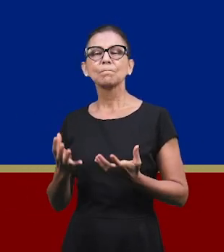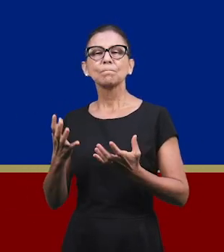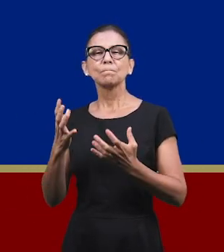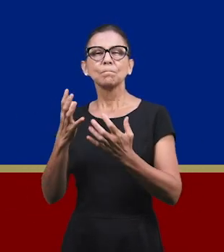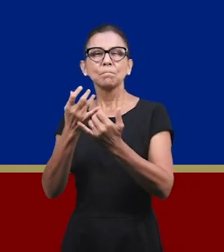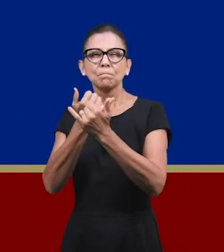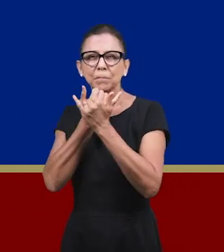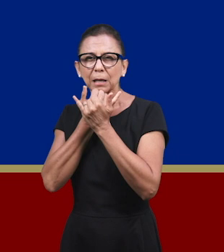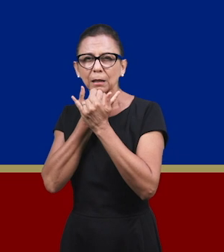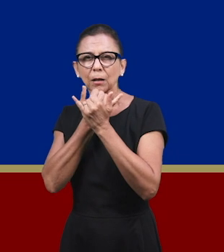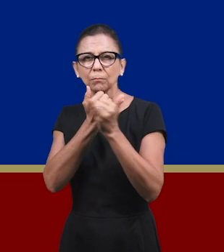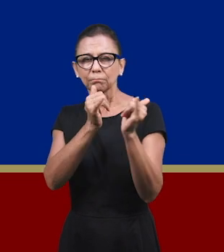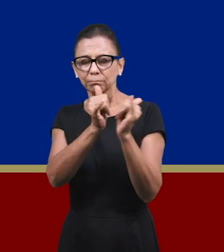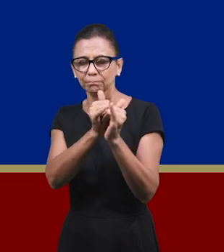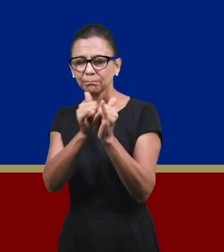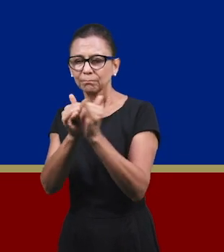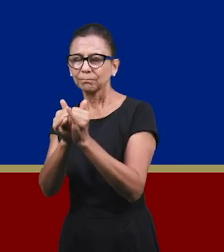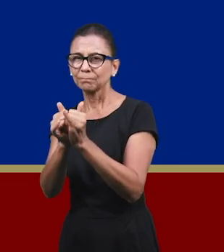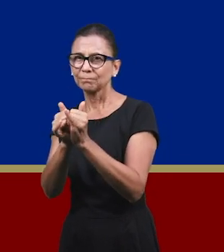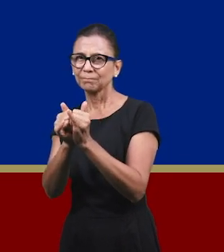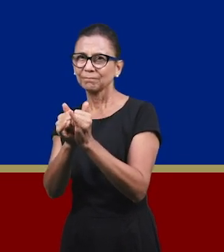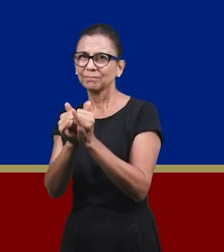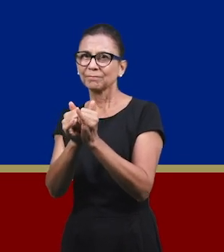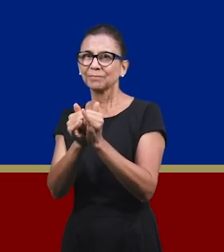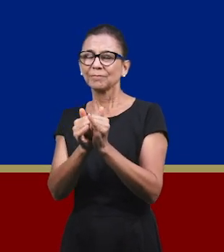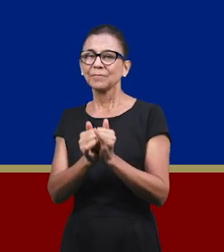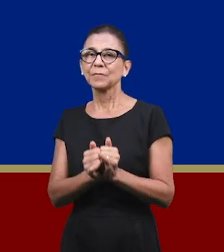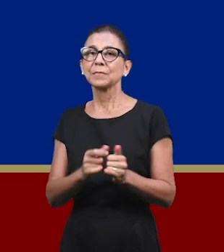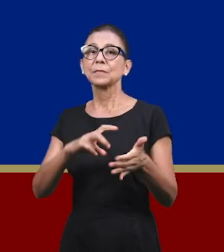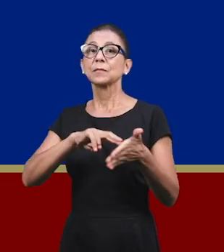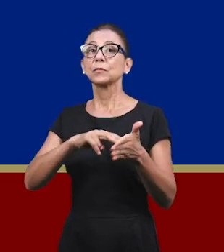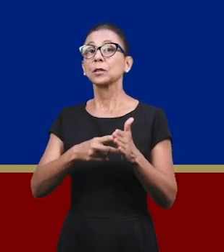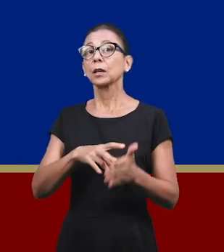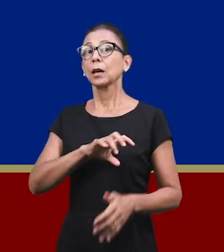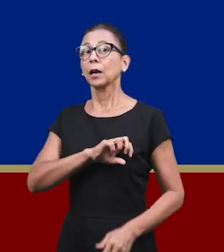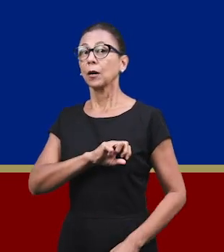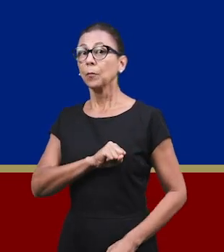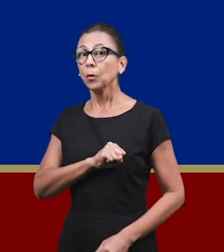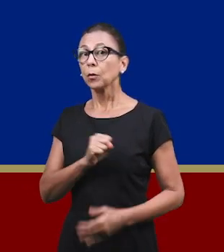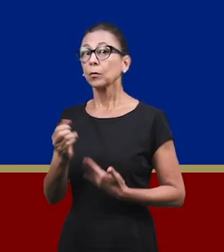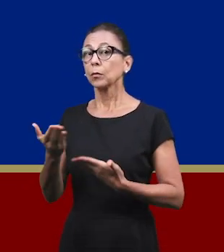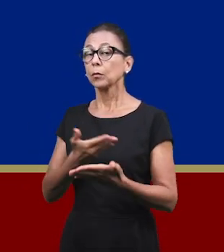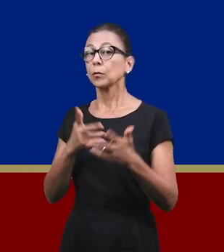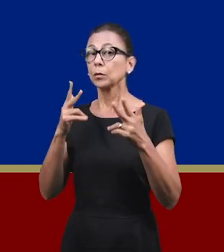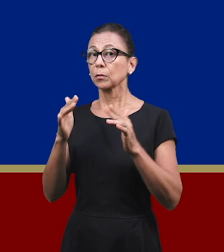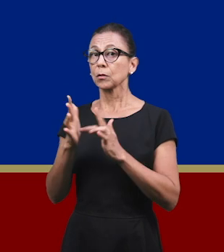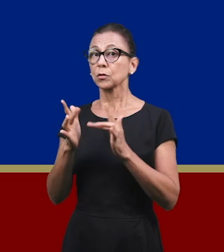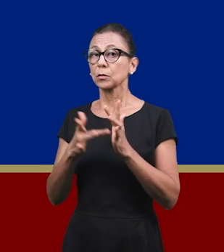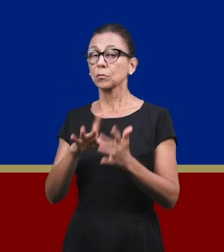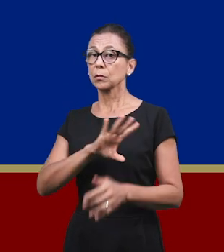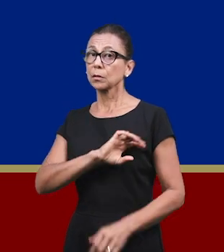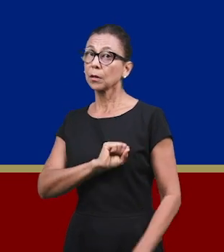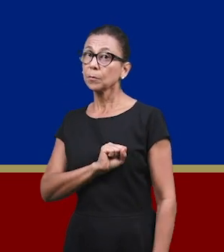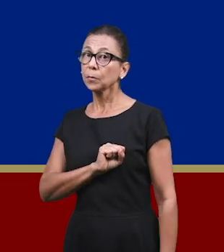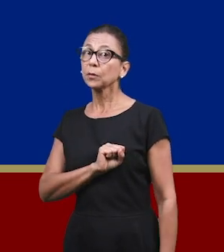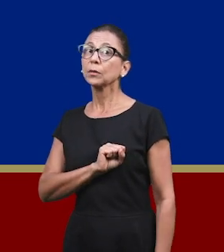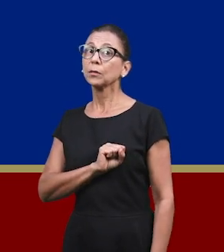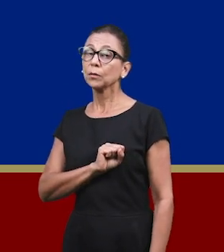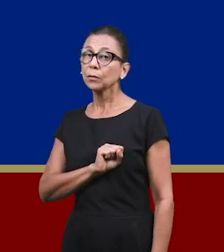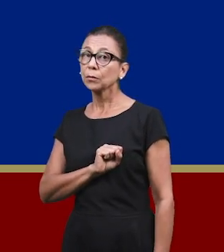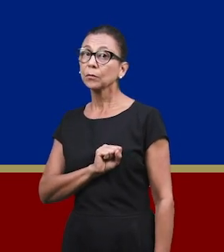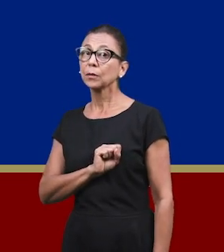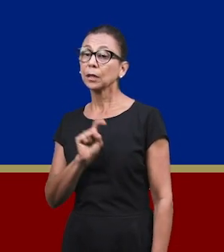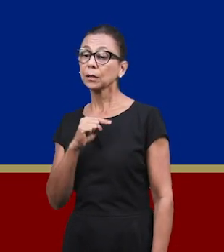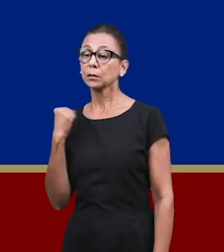communion. Parce qu'en pardonner, nous montrons un sentiment d'amour envers